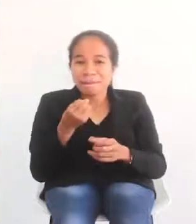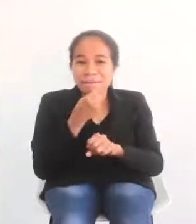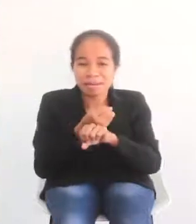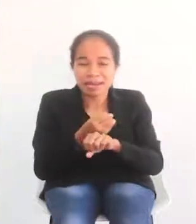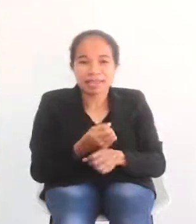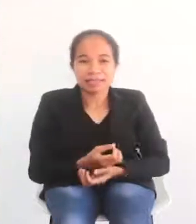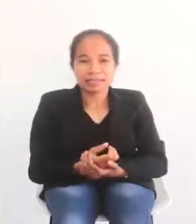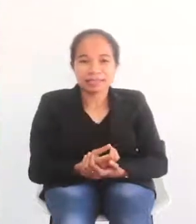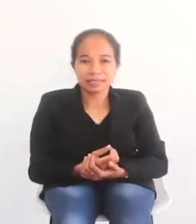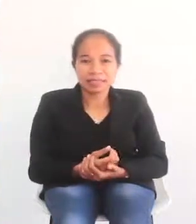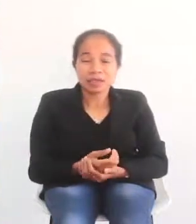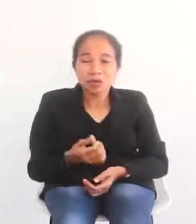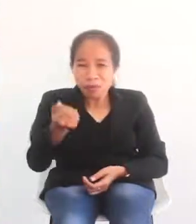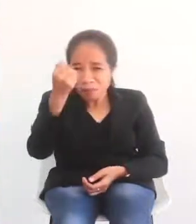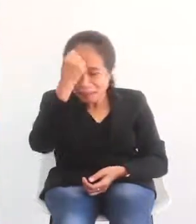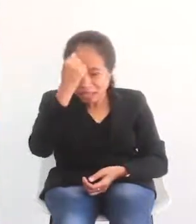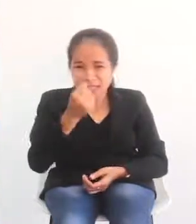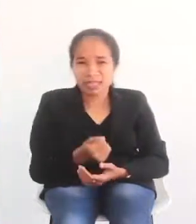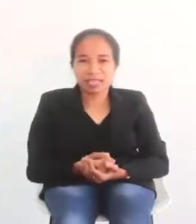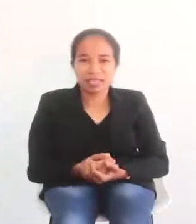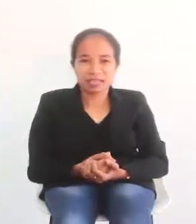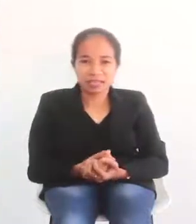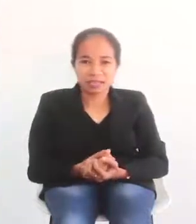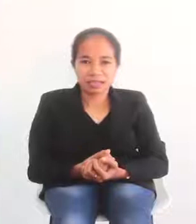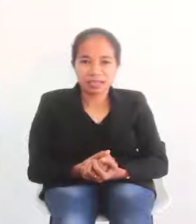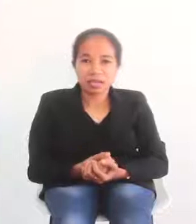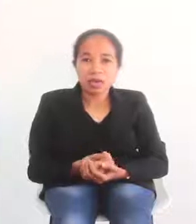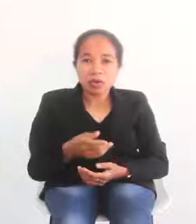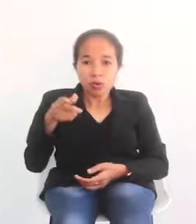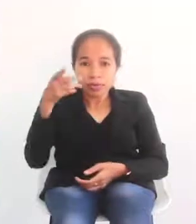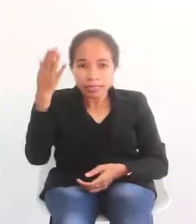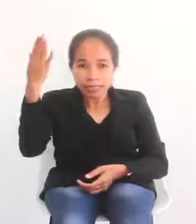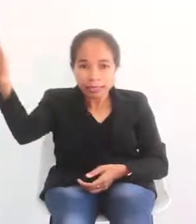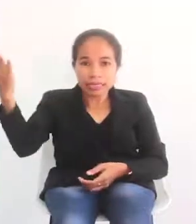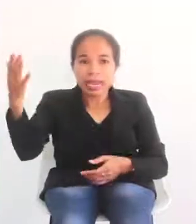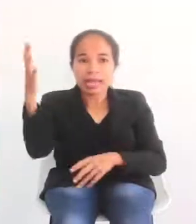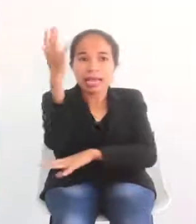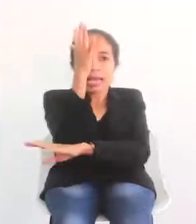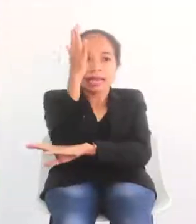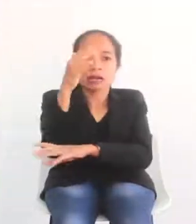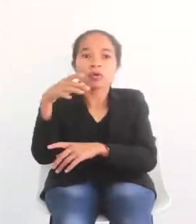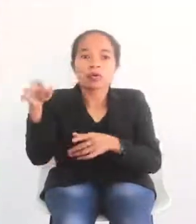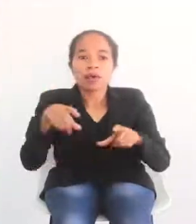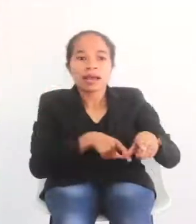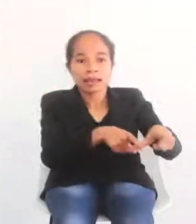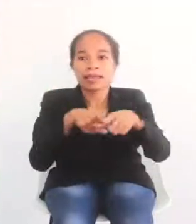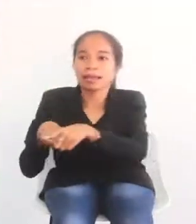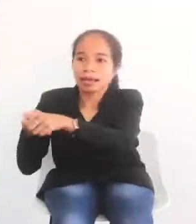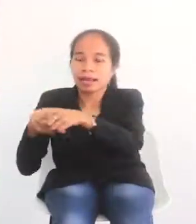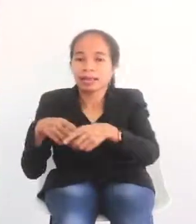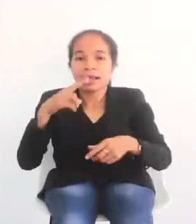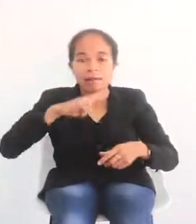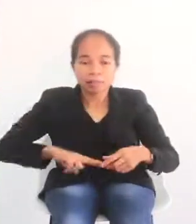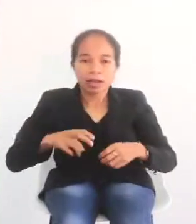desconfia. Beik ten. Iha ailaran halai tung halai sae, hamlaha mai nauk populasaun